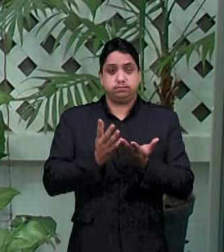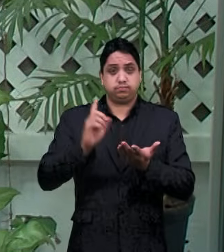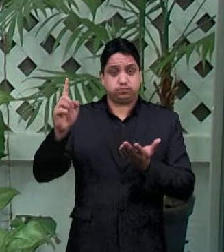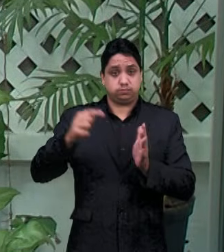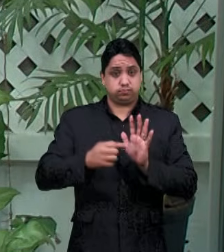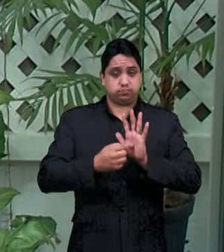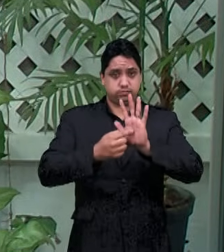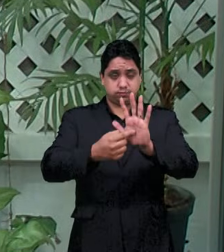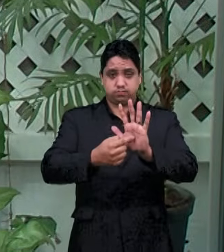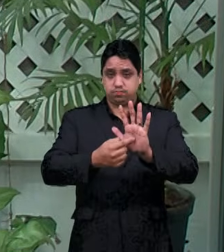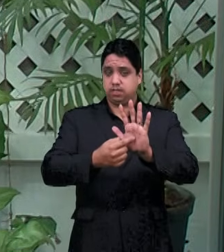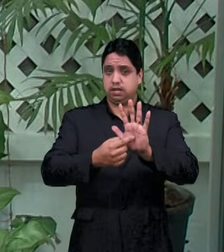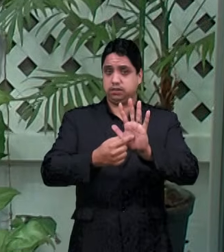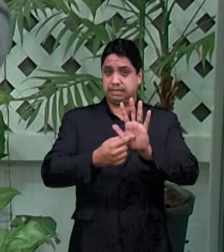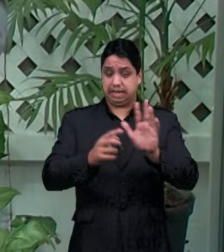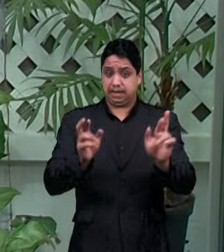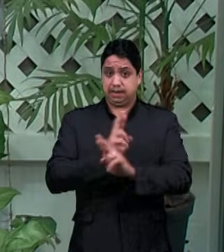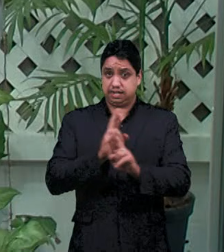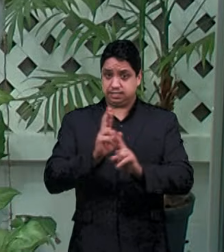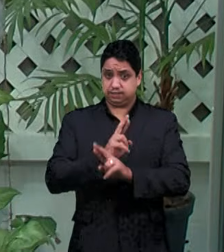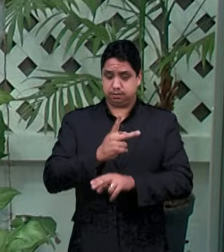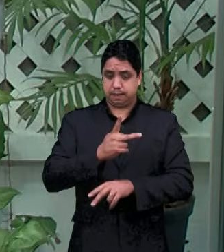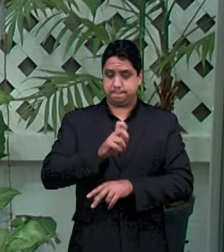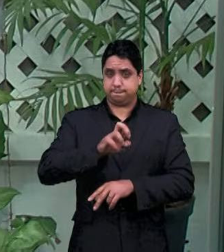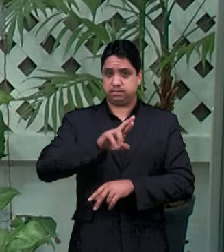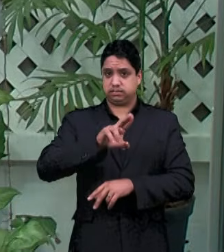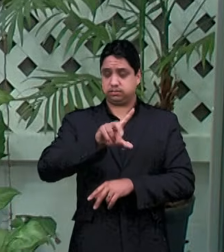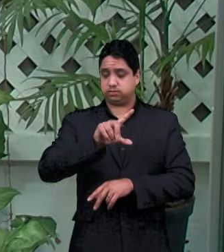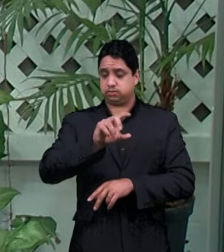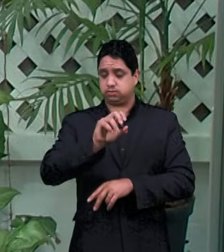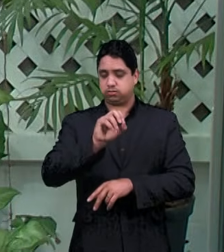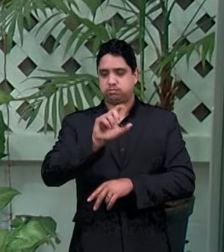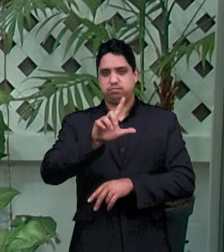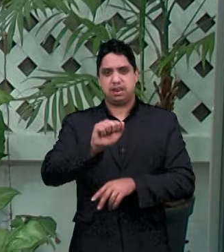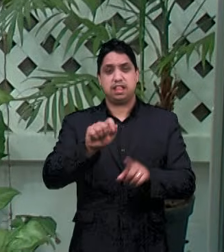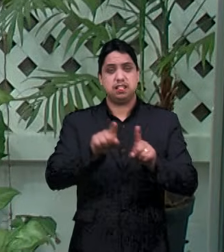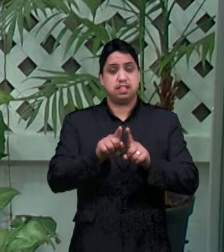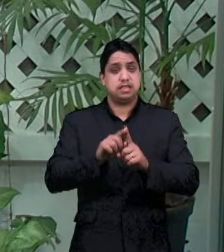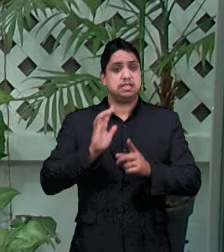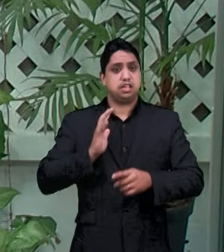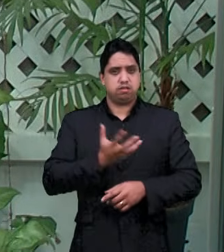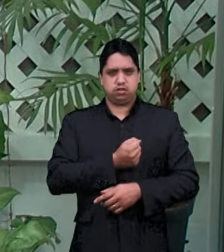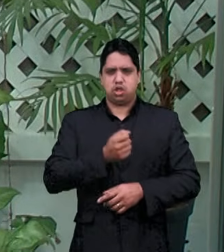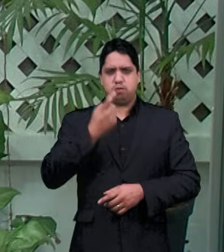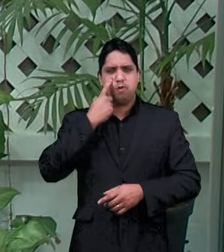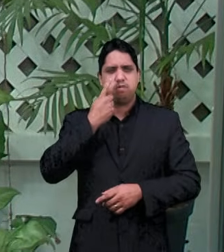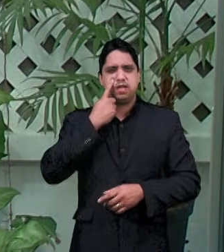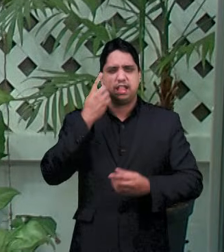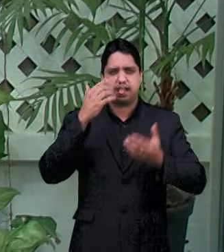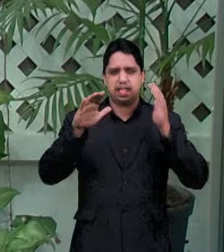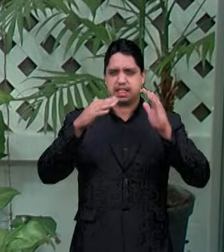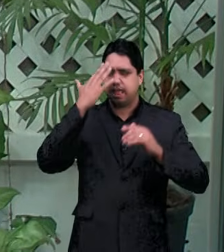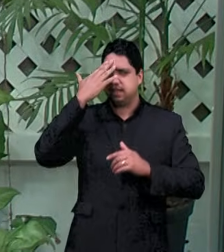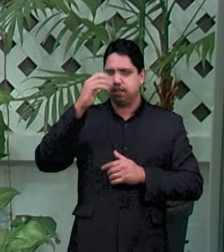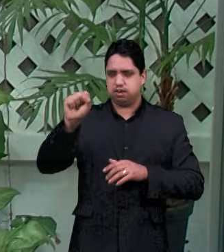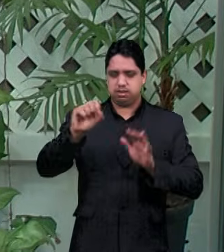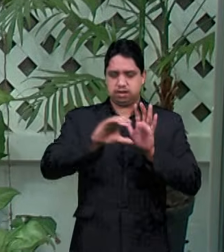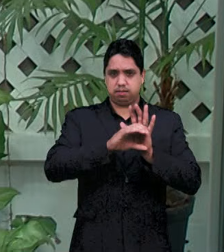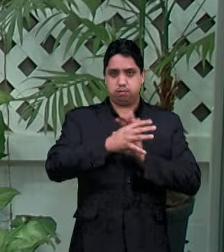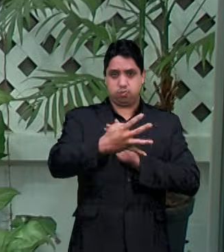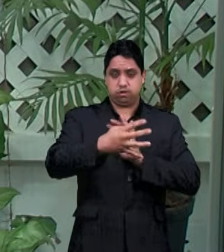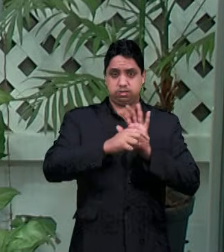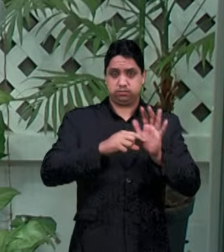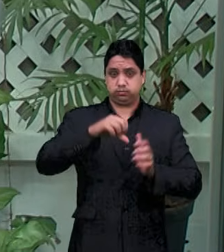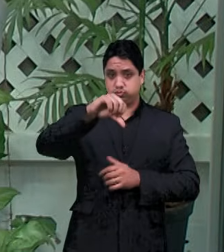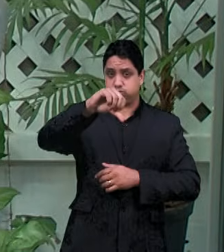perles, la question du salut? On va voir dans le livre des Cantiques, au chapitre 4,